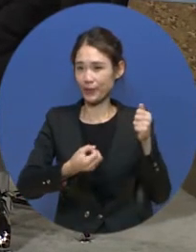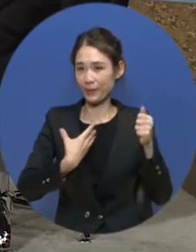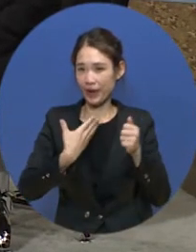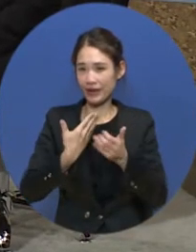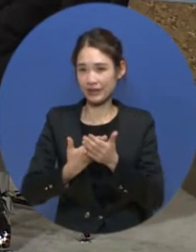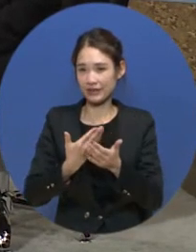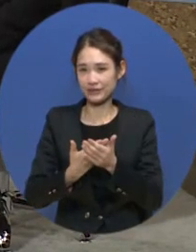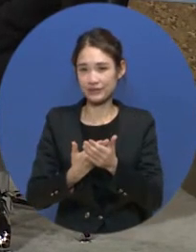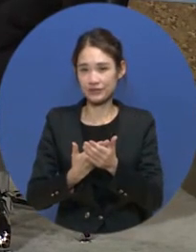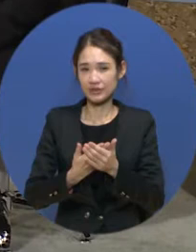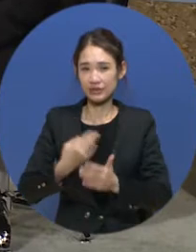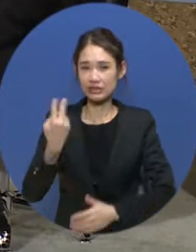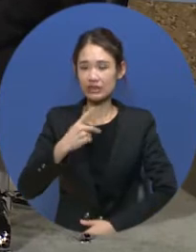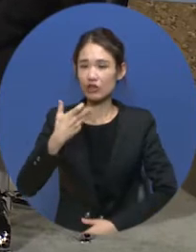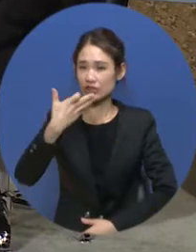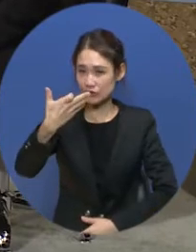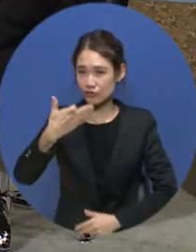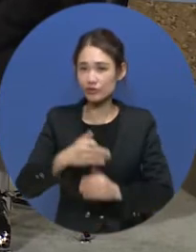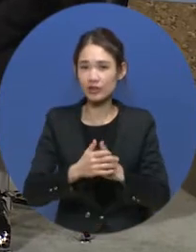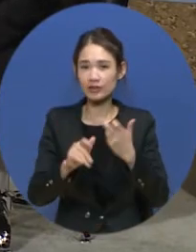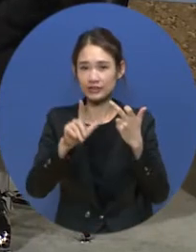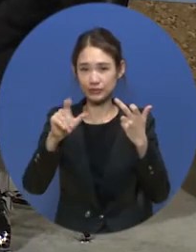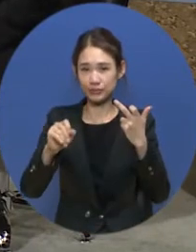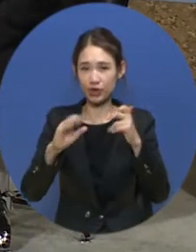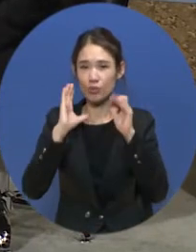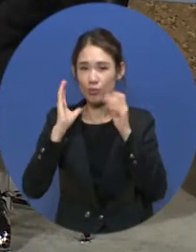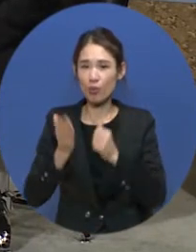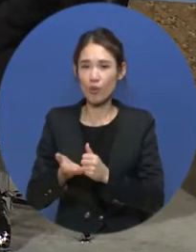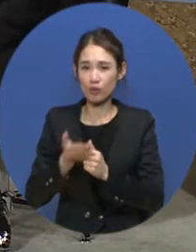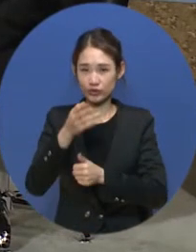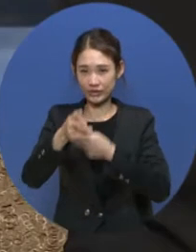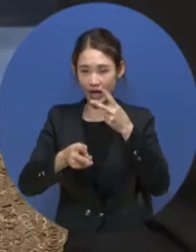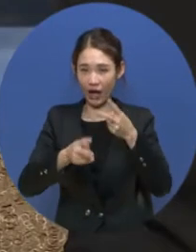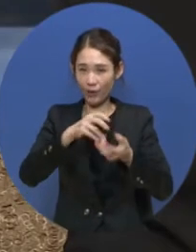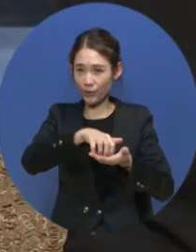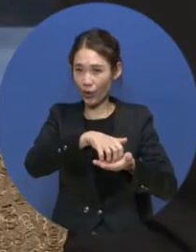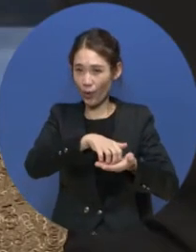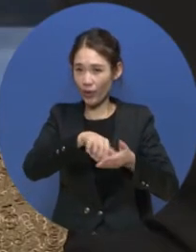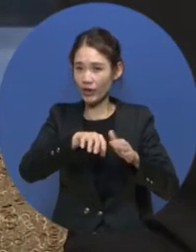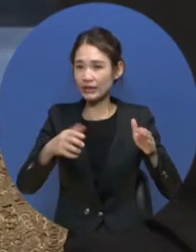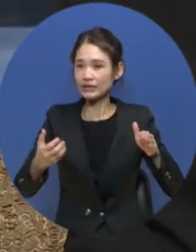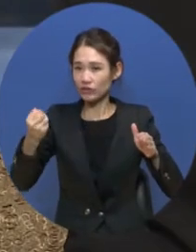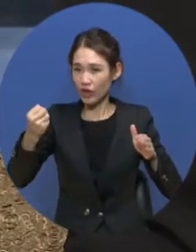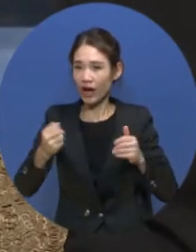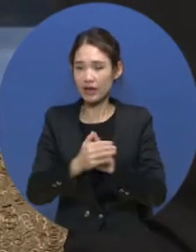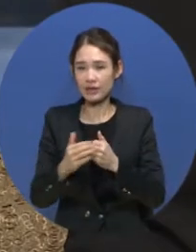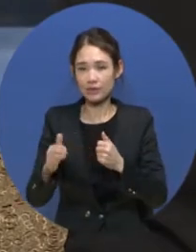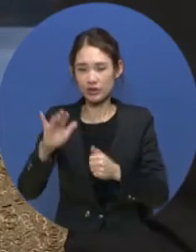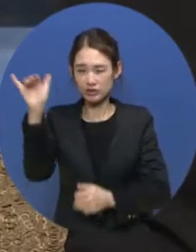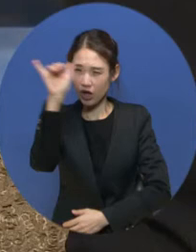말씀해주시면 감사하겠습니다. 2019년 12월 보육사업 통계를 기준으로 해서 네. 전국에는